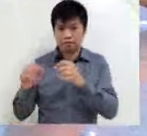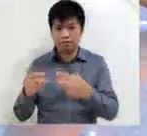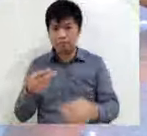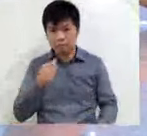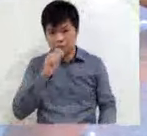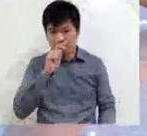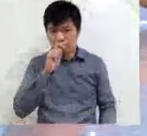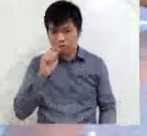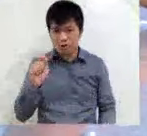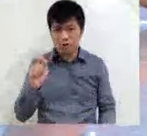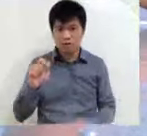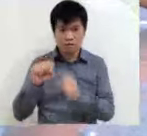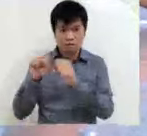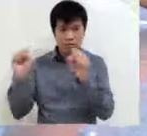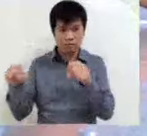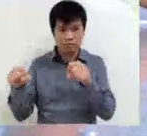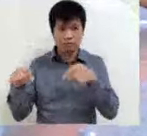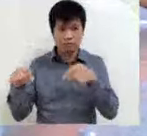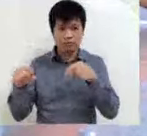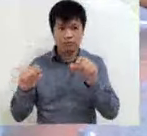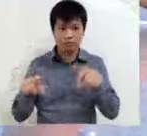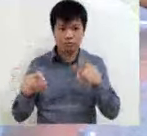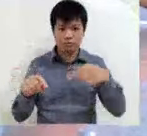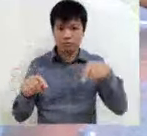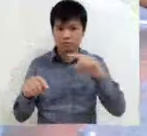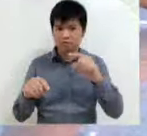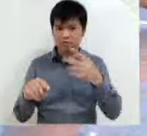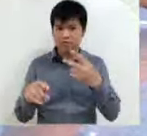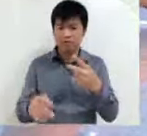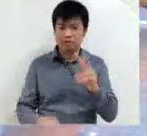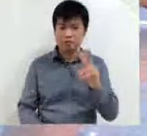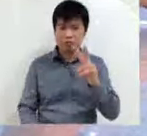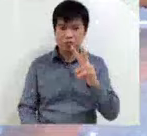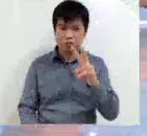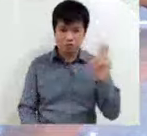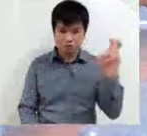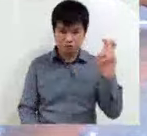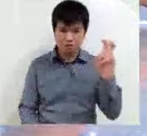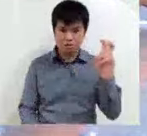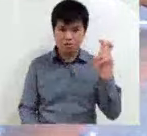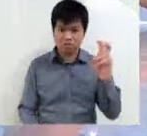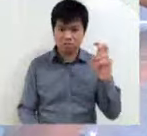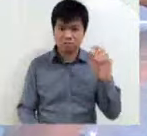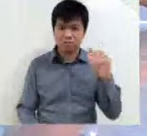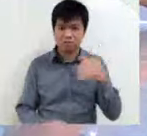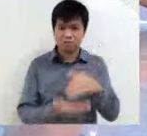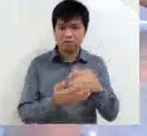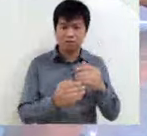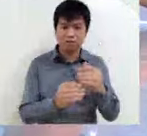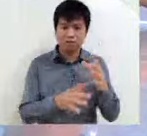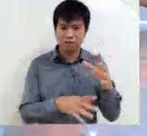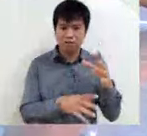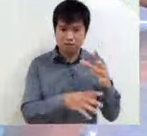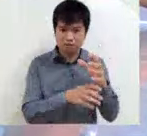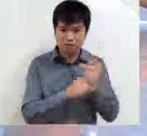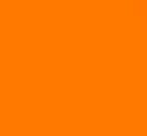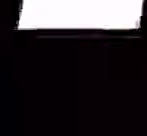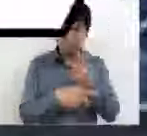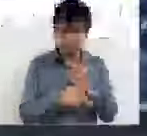kanilang natangay, nasa 2 milyong pisong halaga ng mga produkto. Nasa frontline ng balita niya, si Faith Del